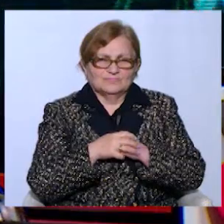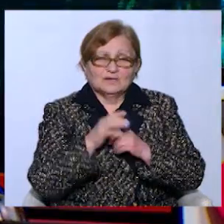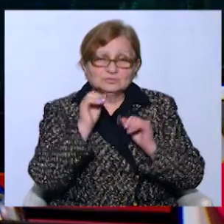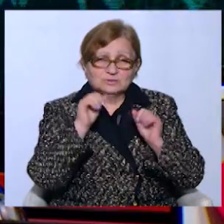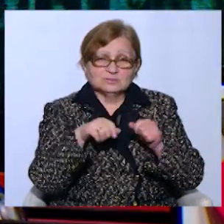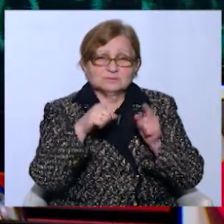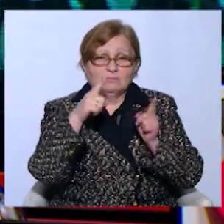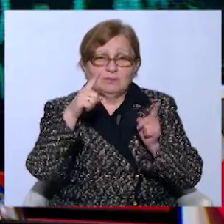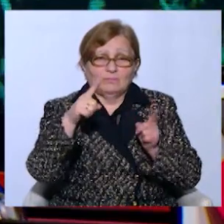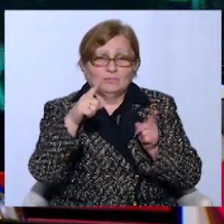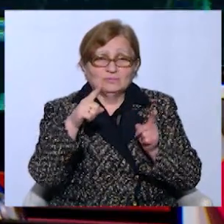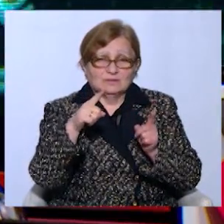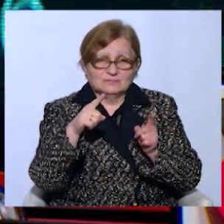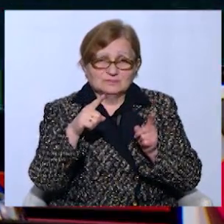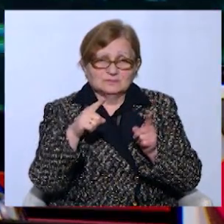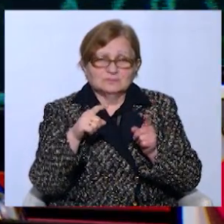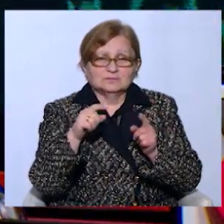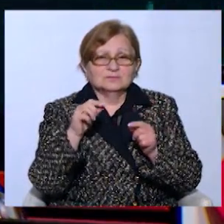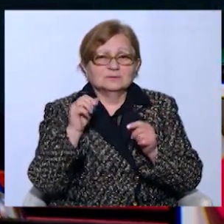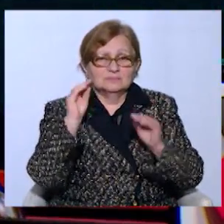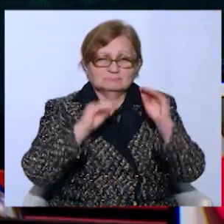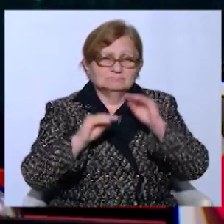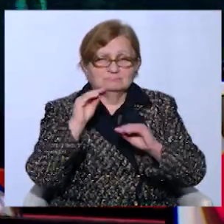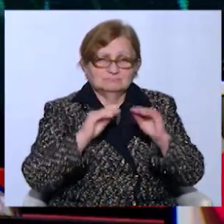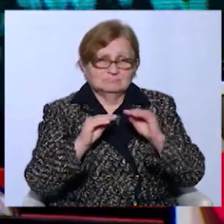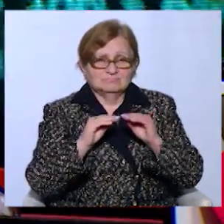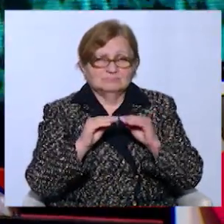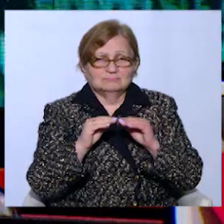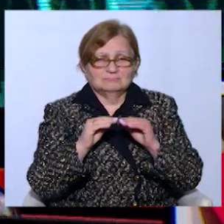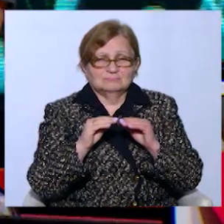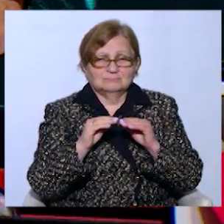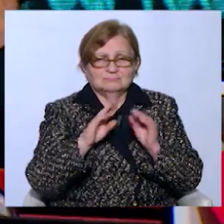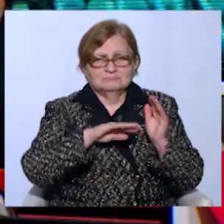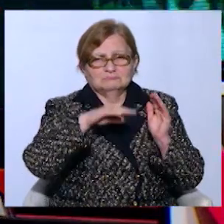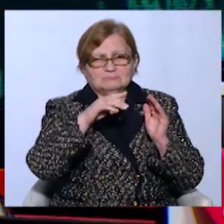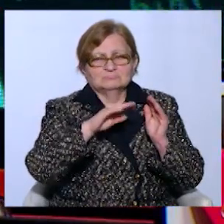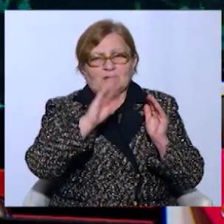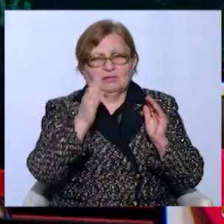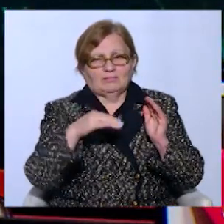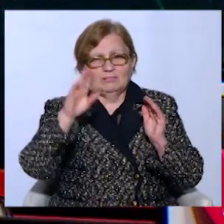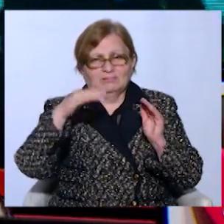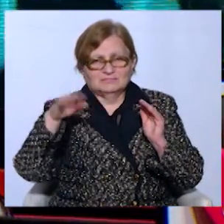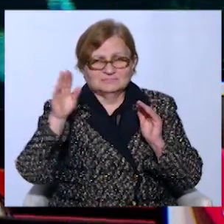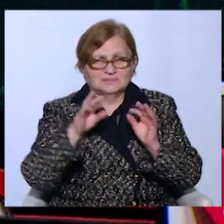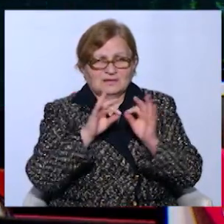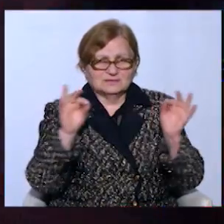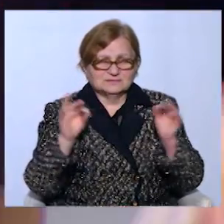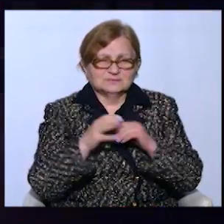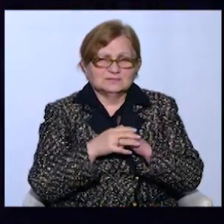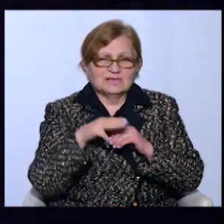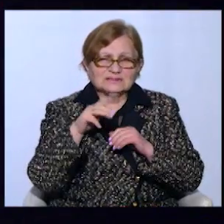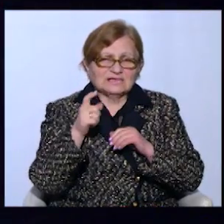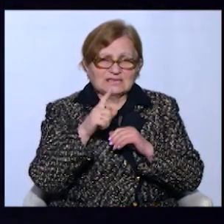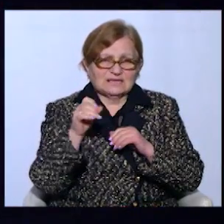მონაკვეთებისგან შეიძლება შედგებოდეს აი ასეთი ტეხილი. ტეხილი რომელიც